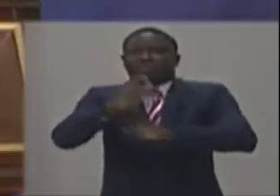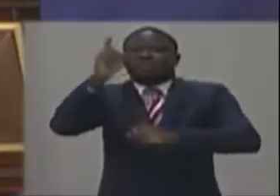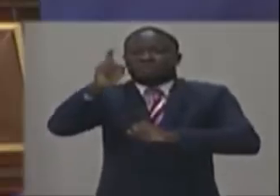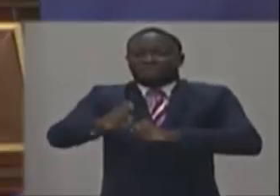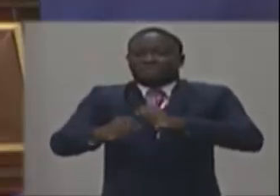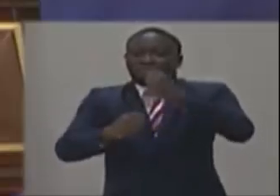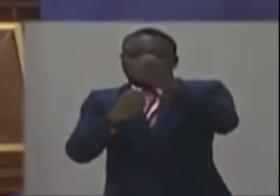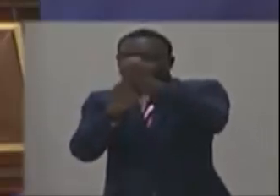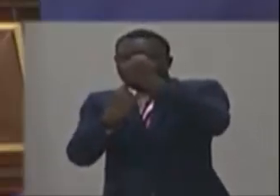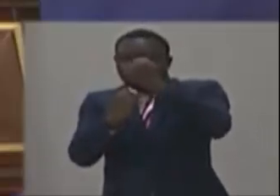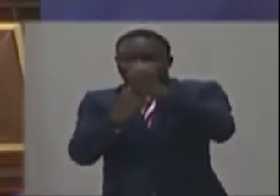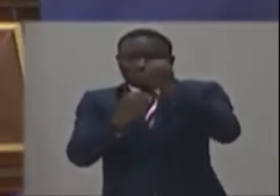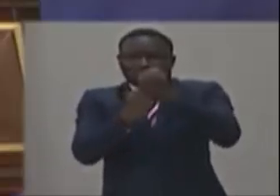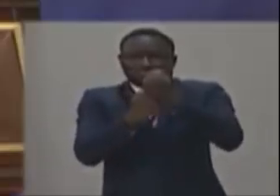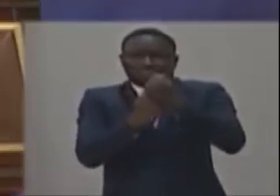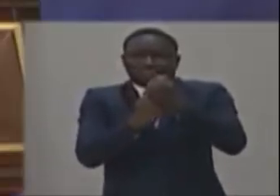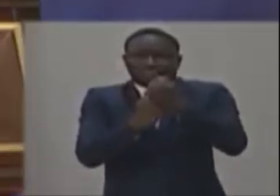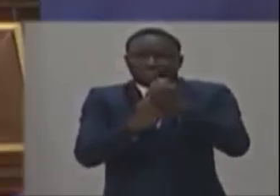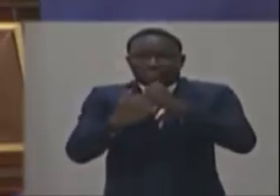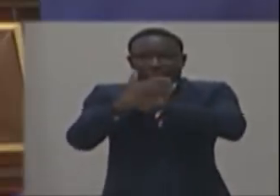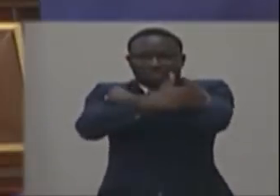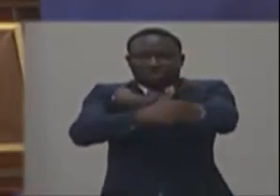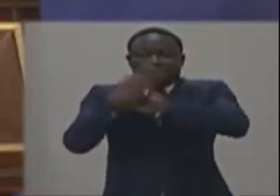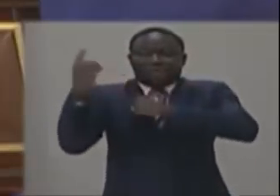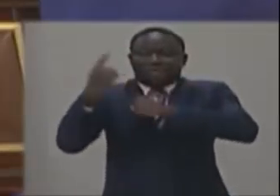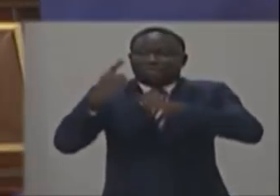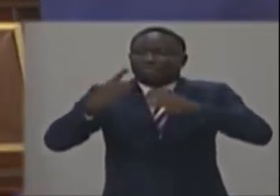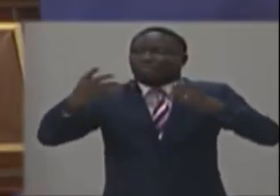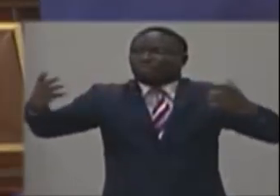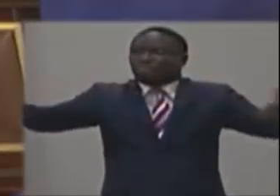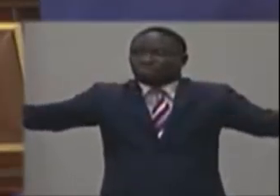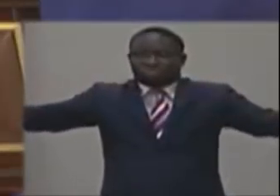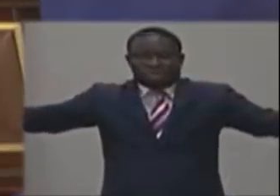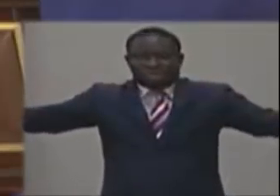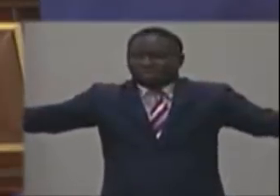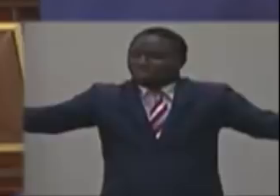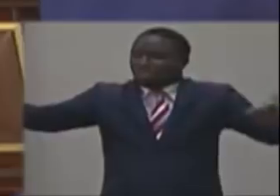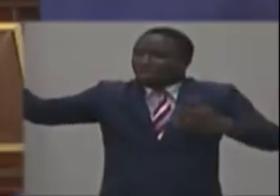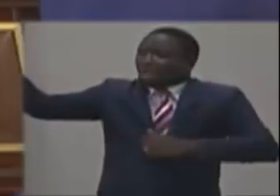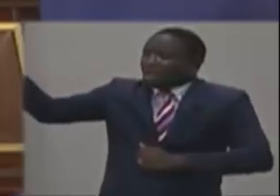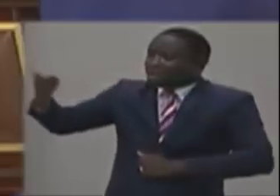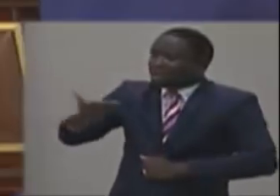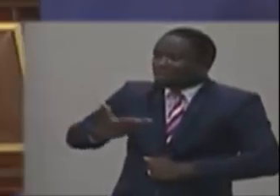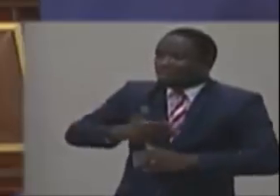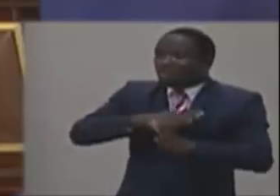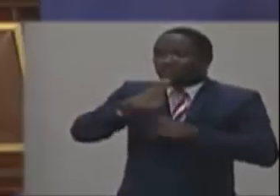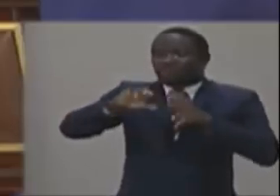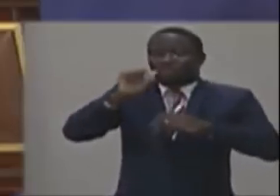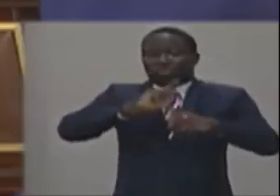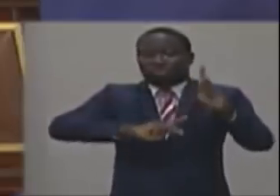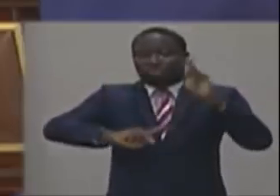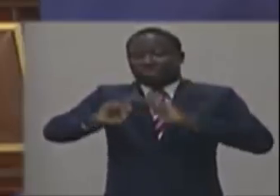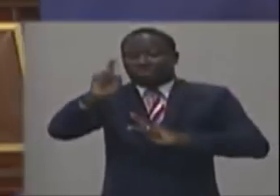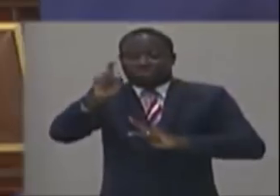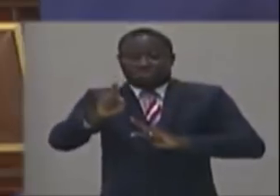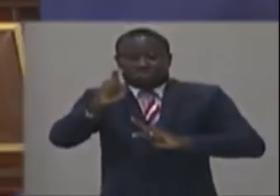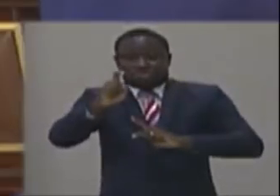besoin d'assistance. Il y a un pays qui toujours l'ouvre bras pour l'accueillir tout l'autre peuple qui en a besoin.